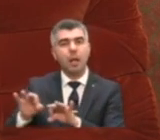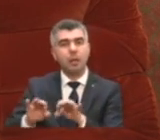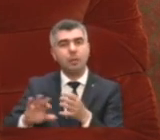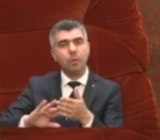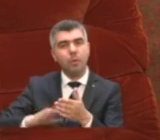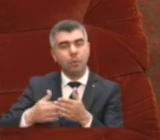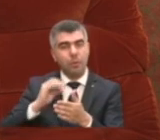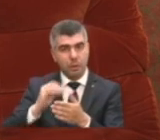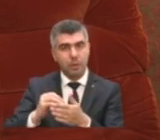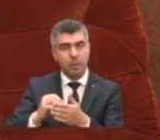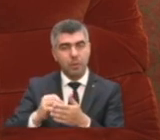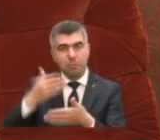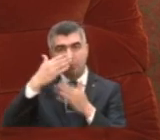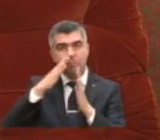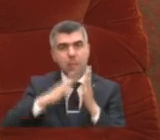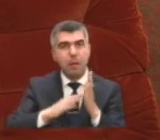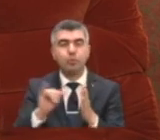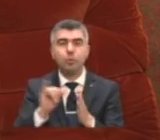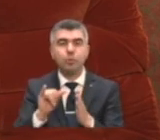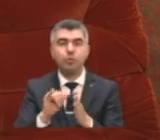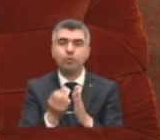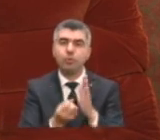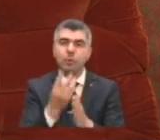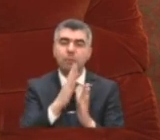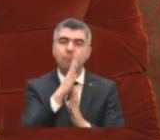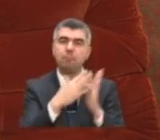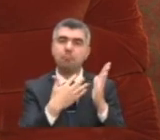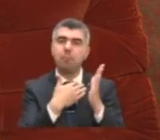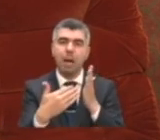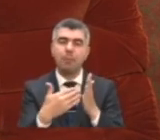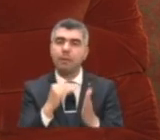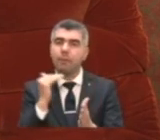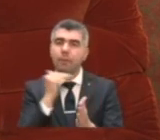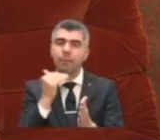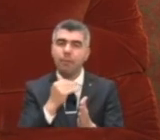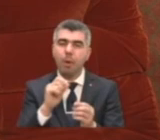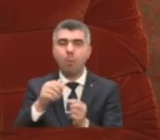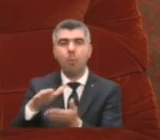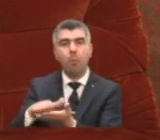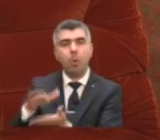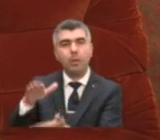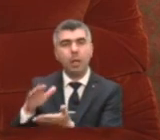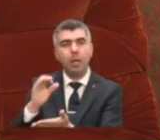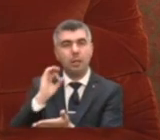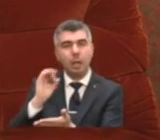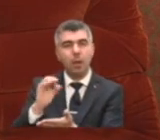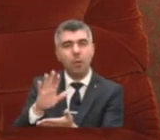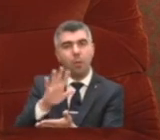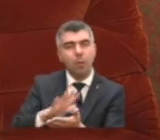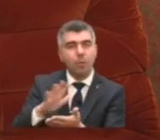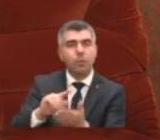السيادة الطاقية لبلادنا، عملنا على وضع واحد الخطة استعجالية فيما يخص الغاز الطبيعي بهدف تلبية حاجيات توليد